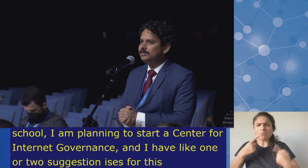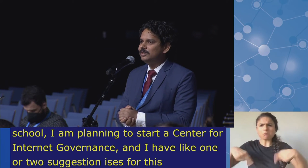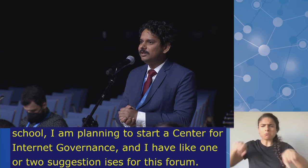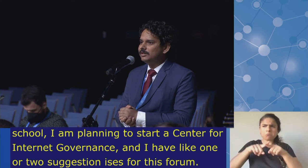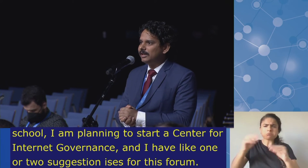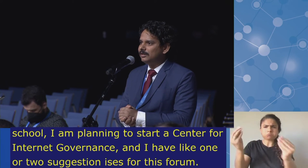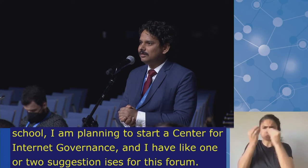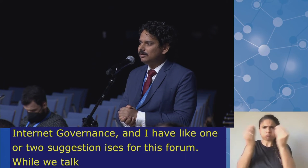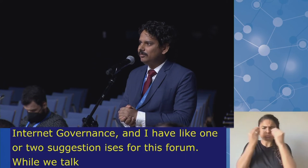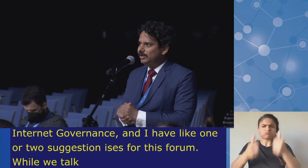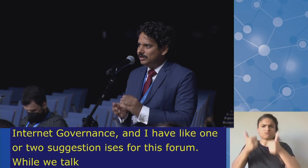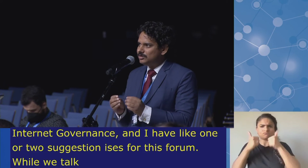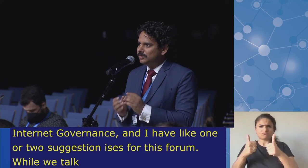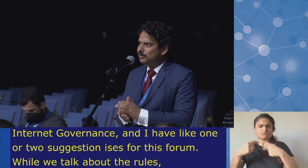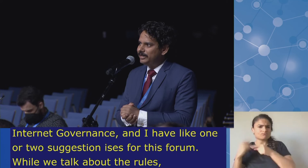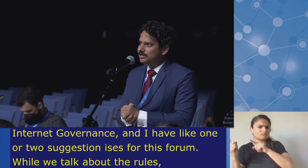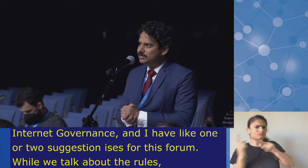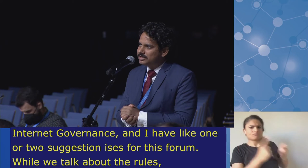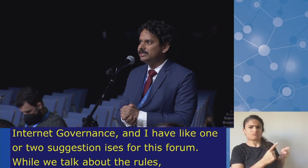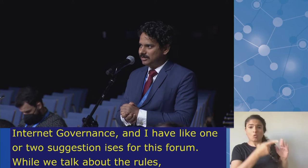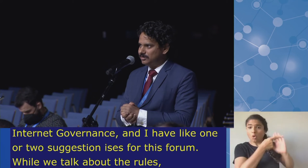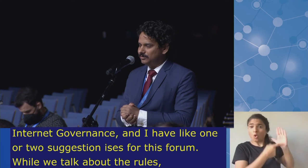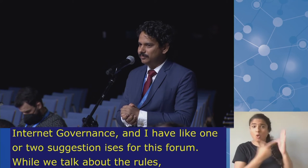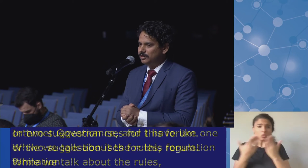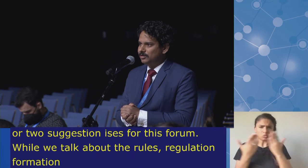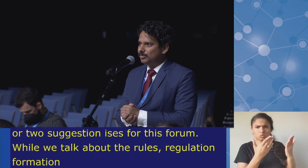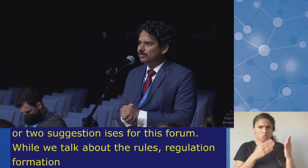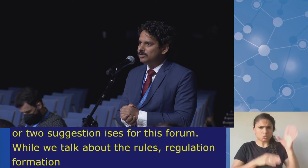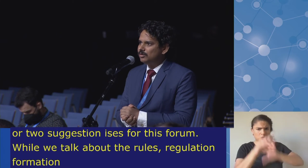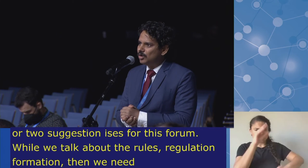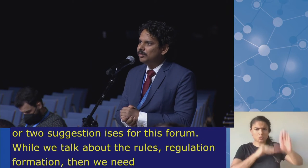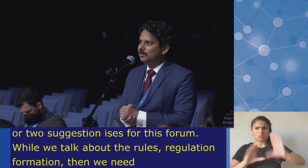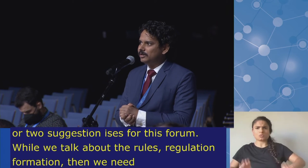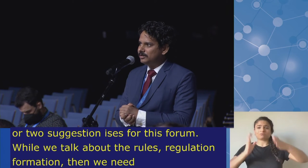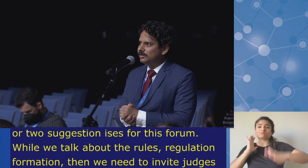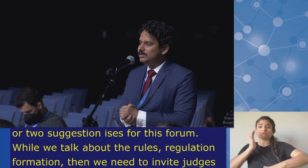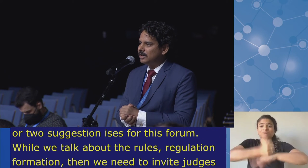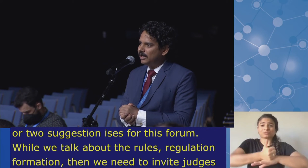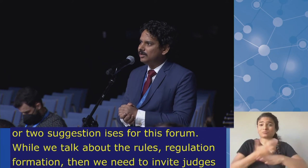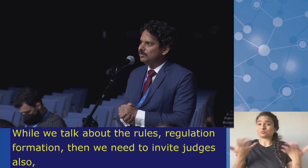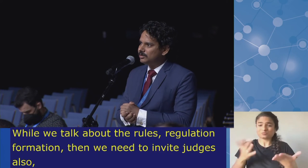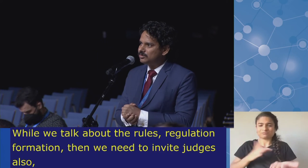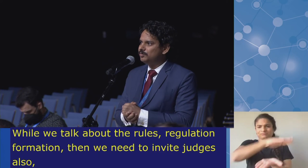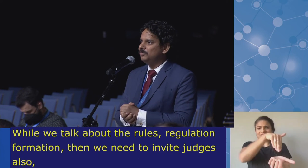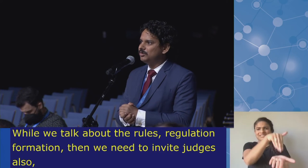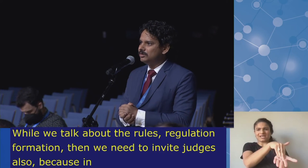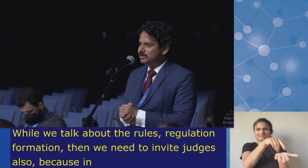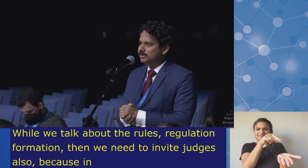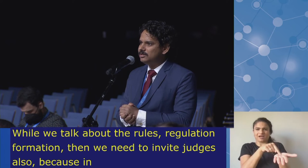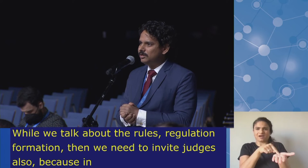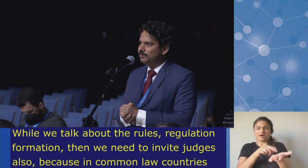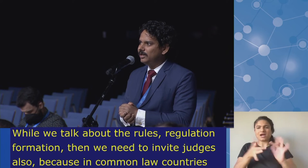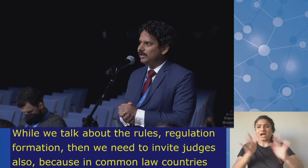эти работы продолжать, вернувшись в университет. Я постараюсь